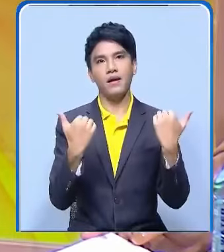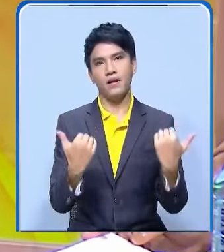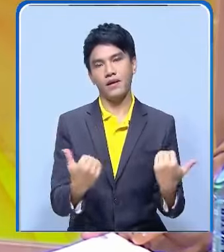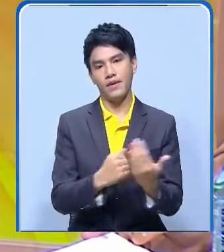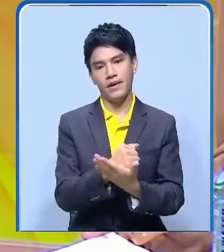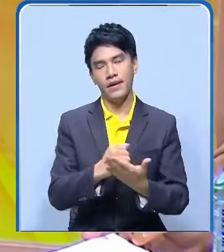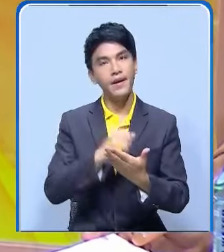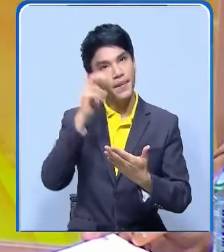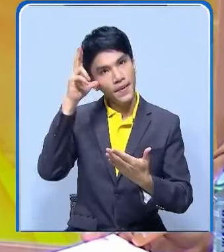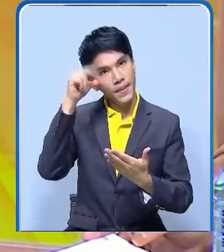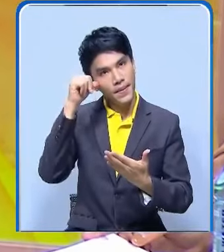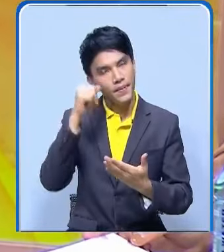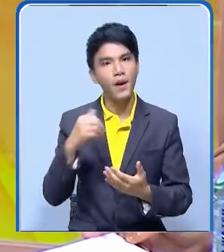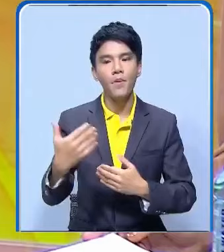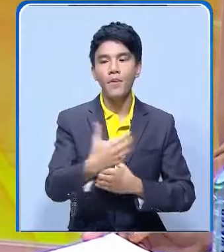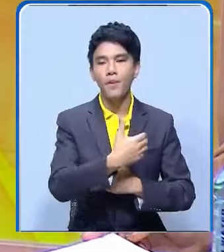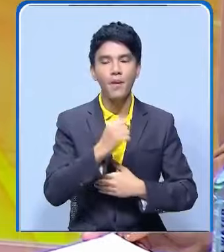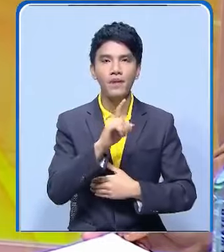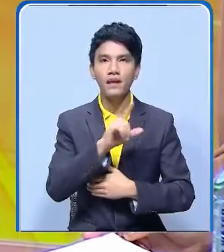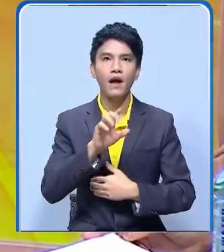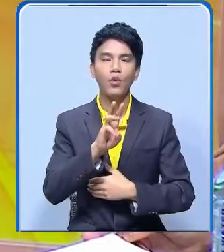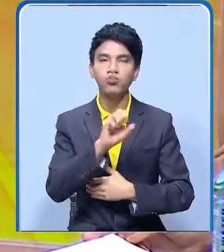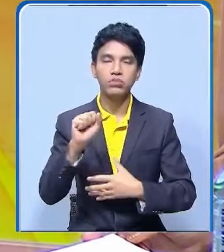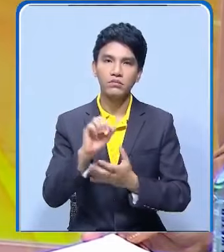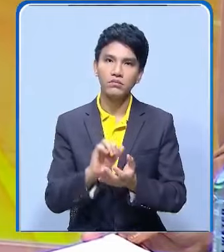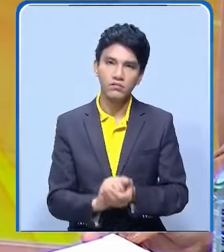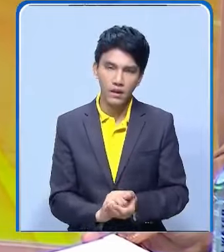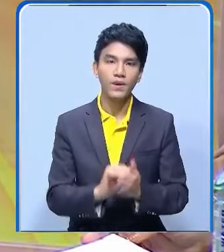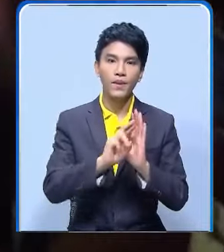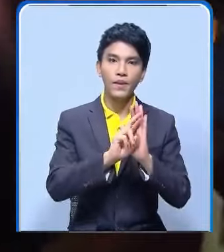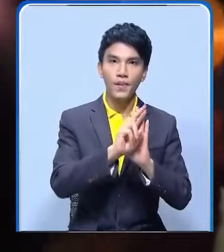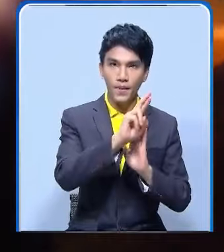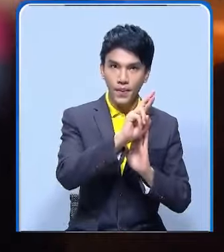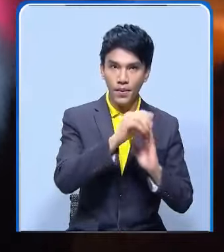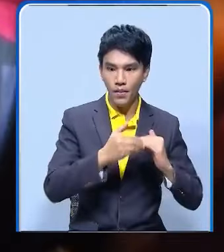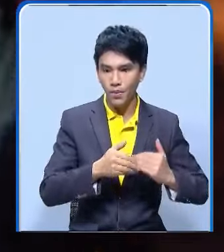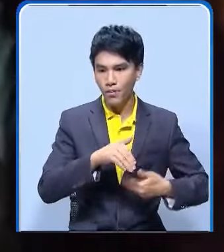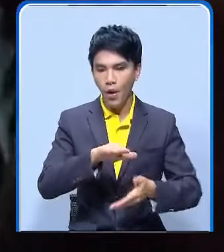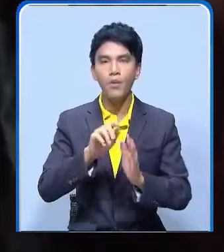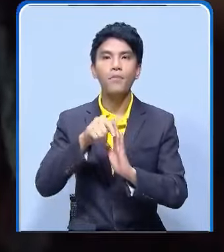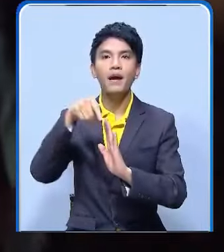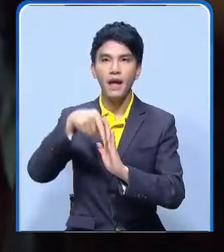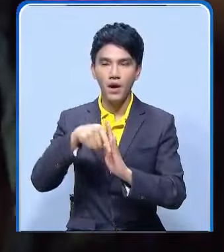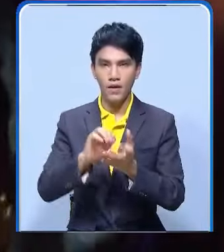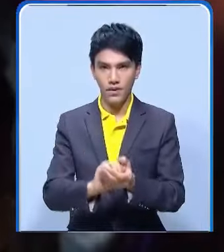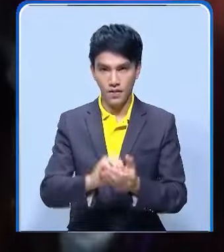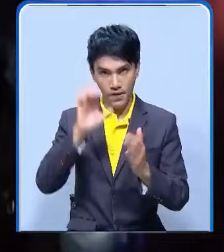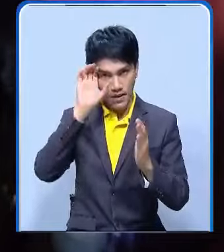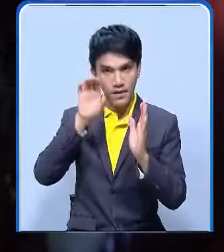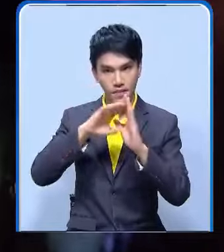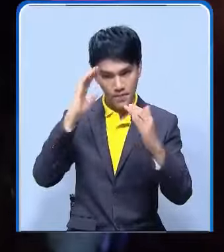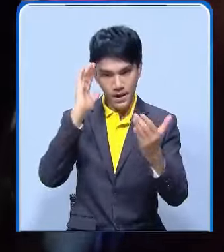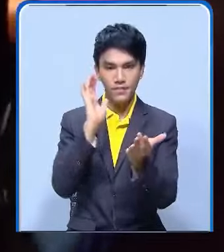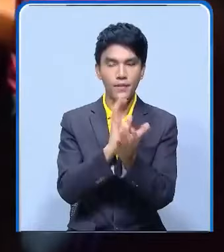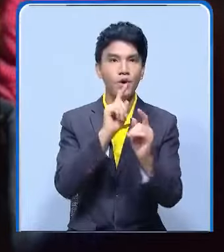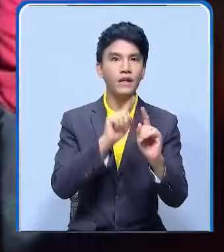ยาบ้าครับยึดได้กว่า 1, 600,000เม็ดจากจังหวัดเชียงรายเตรียมไปส่งที่จังหวัดพะเยาครับนี่เป็นภาพขณะที่ตำรวจตระเวณชายแดน